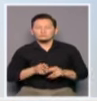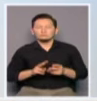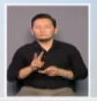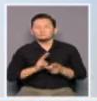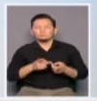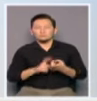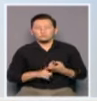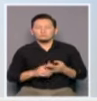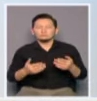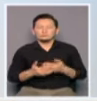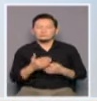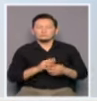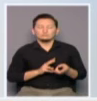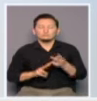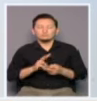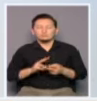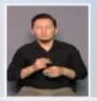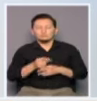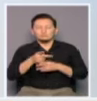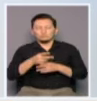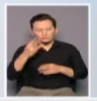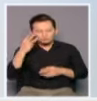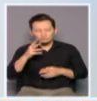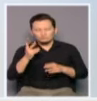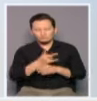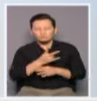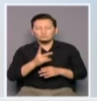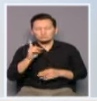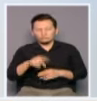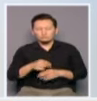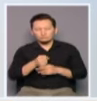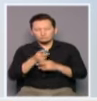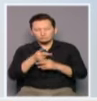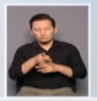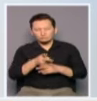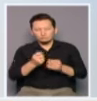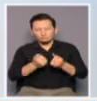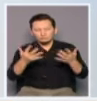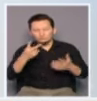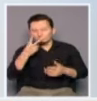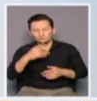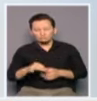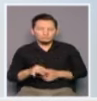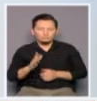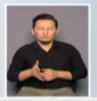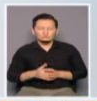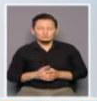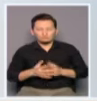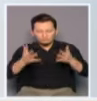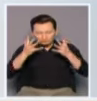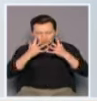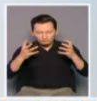өзгерістермен жаңа қазіргі модельдегі камералар түнгі мезгілдерде жарығы өте жақсы. Қараңғы жерлерде де